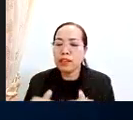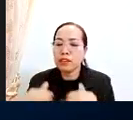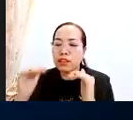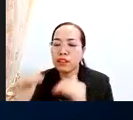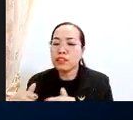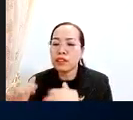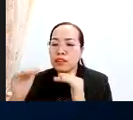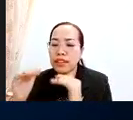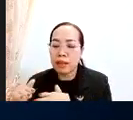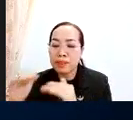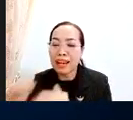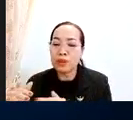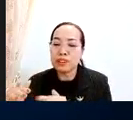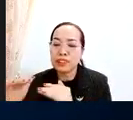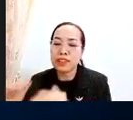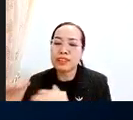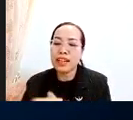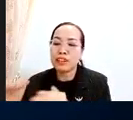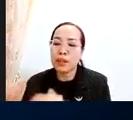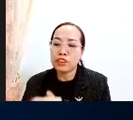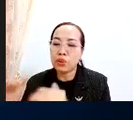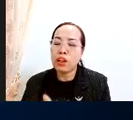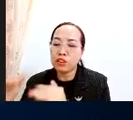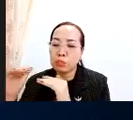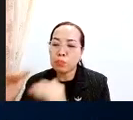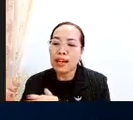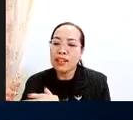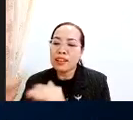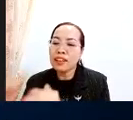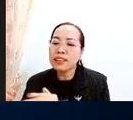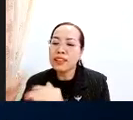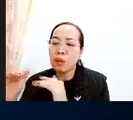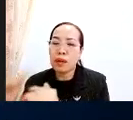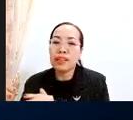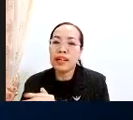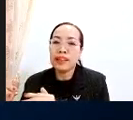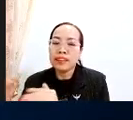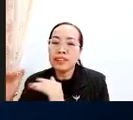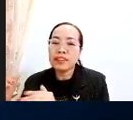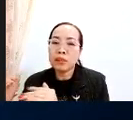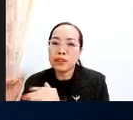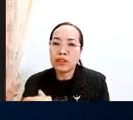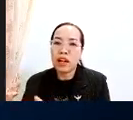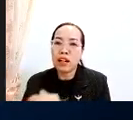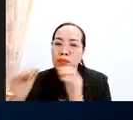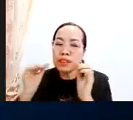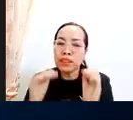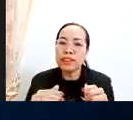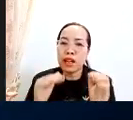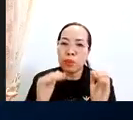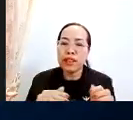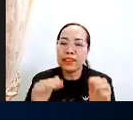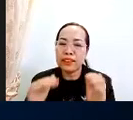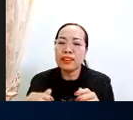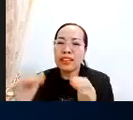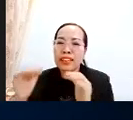vừa rồi vì ấy to là dương trời ca đau sạc xa xoay vô ở chức ba khơi nở vấy đề dương tư mình toàn đó mơ khơi